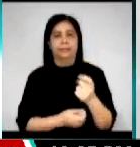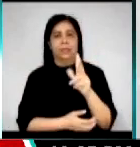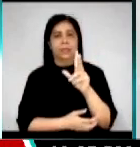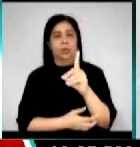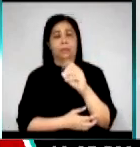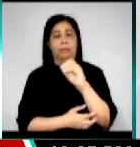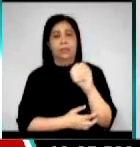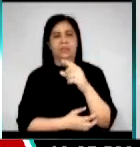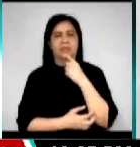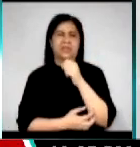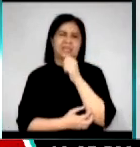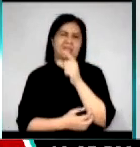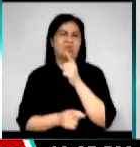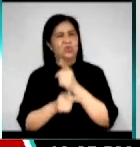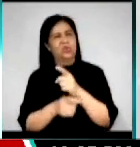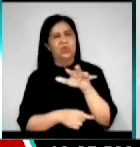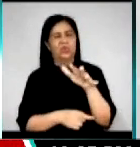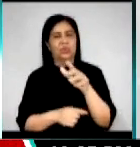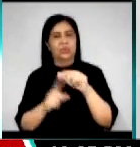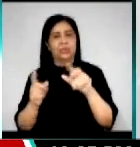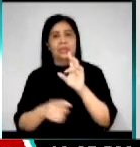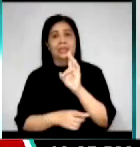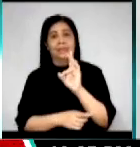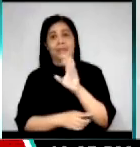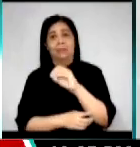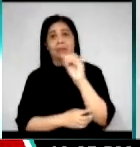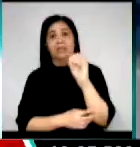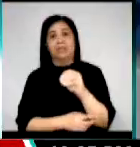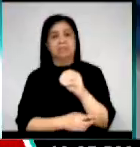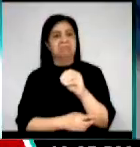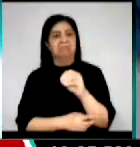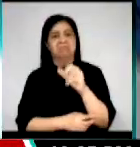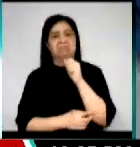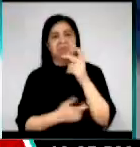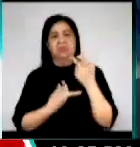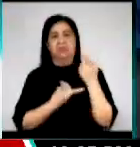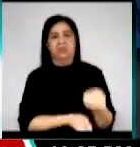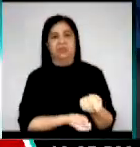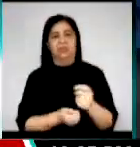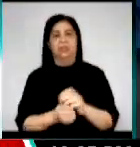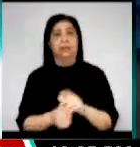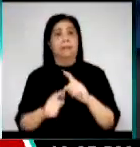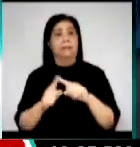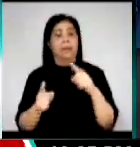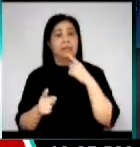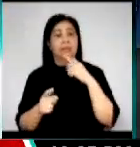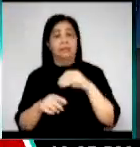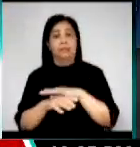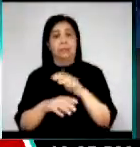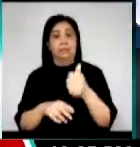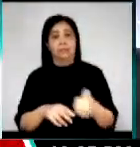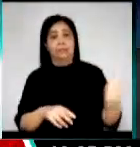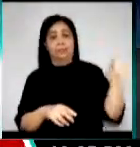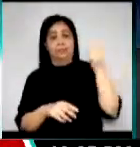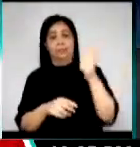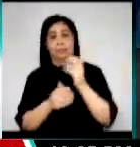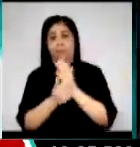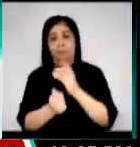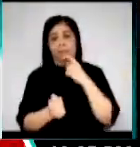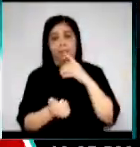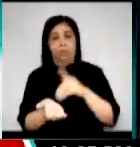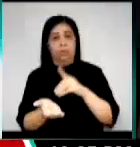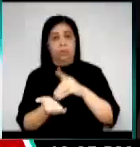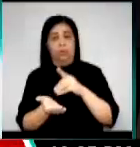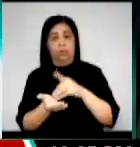hindi sigurado, habang 17% ang walang kumpiyansa. Pero payo ng infectious disease specialist na si Dr. Carl